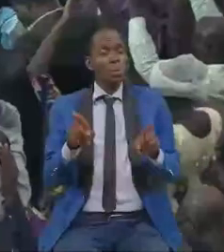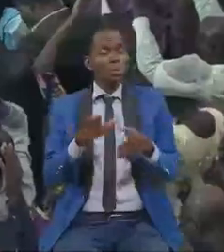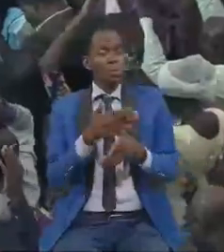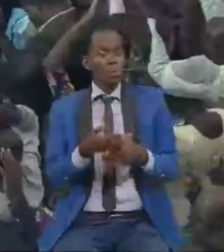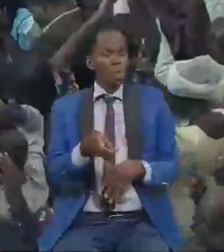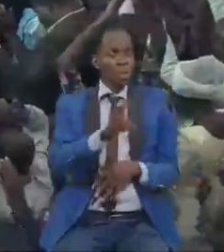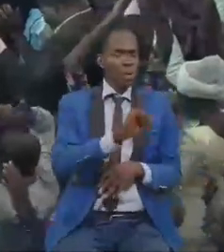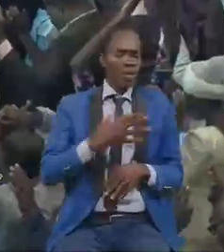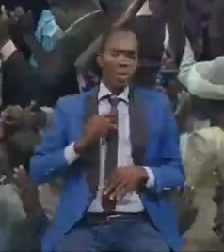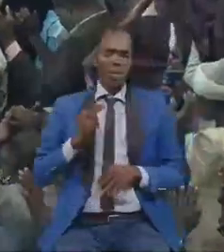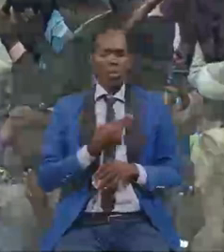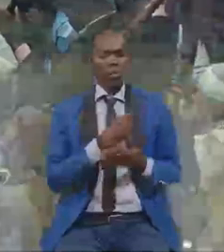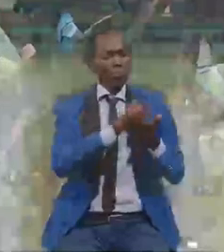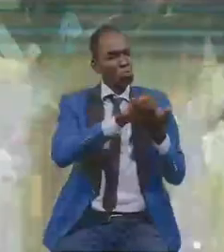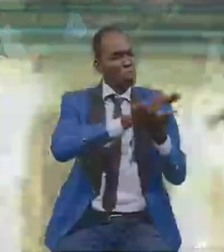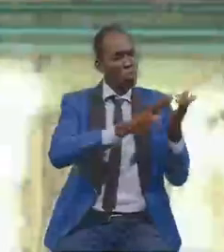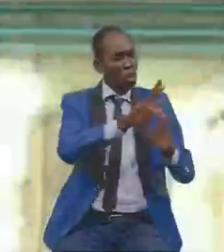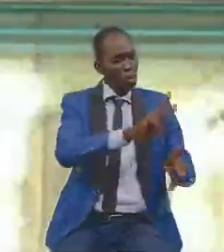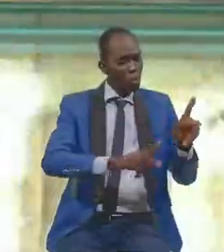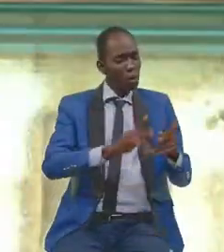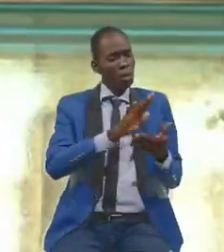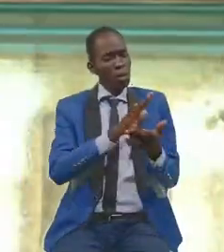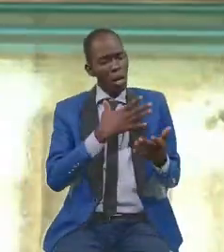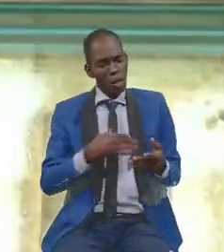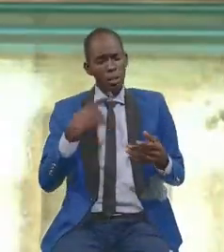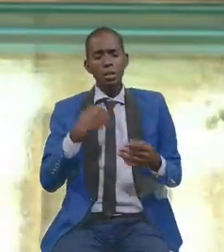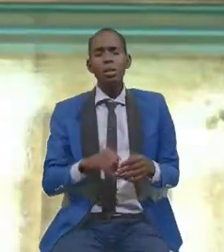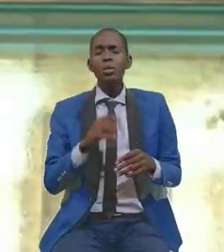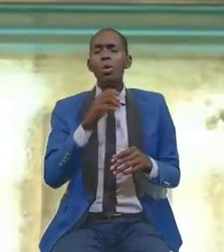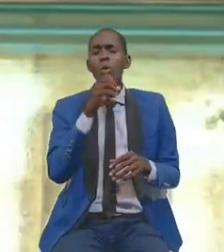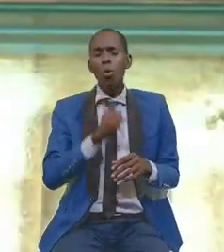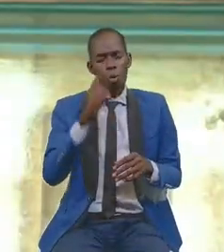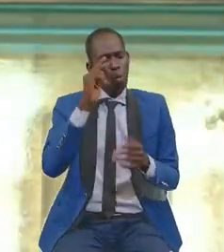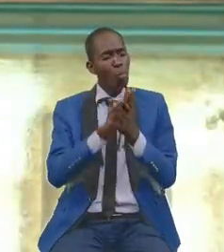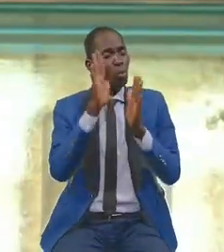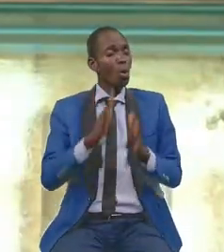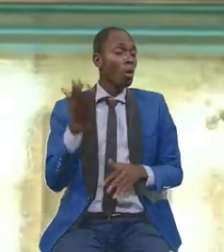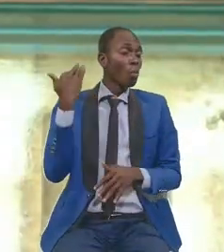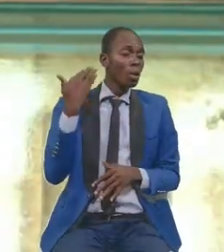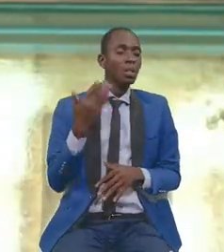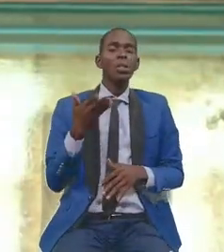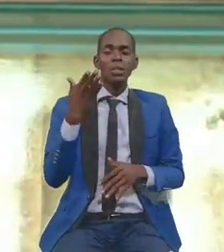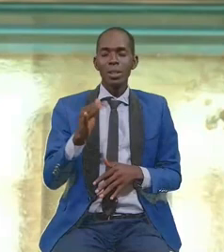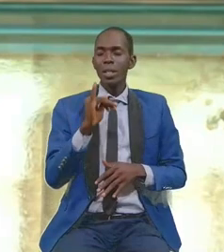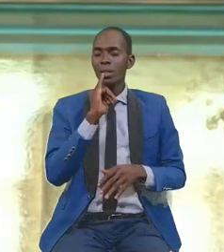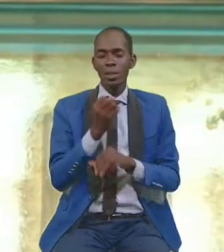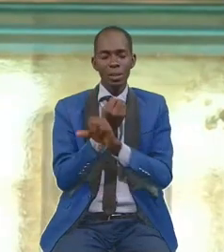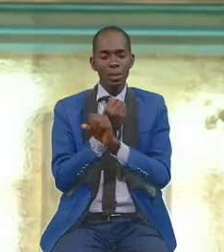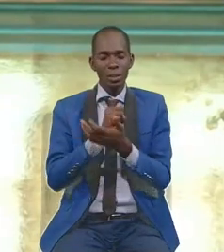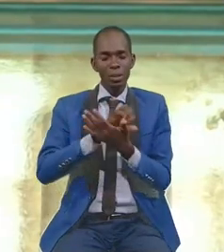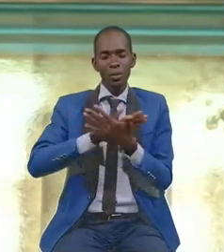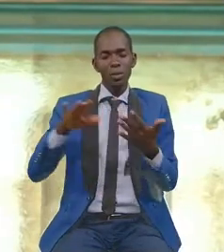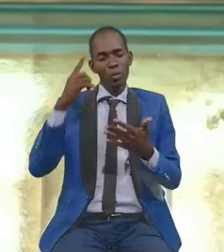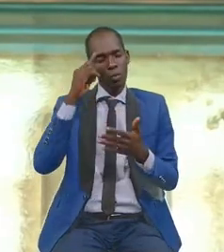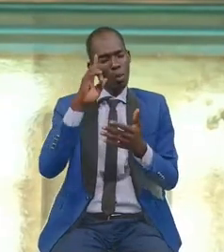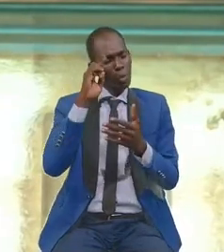Tu ne fais aucune différence entre nous et eux. Comme tu as sanctifié les saints d'antan, aujourd'hui il y a la sanctification pour les